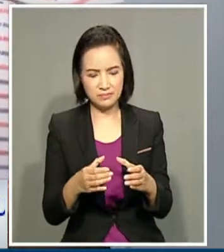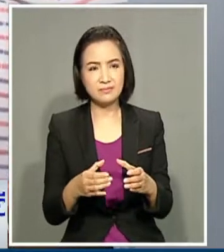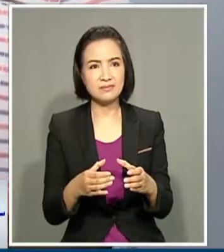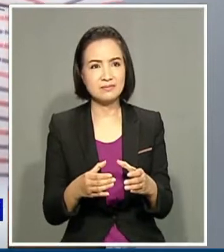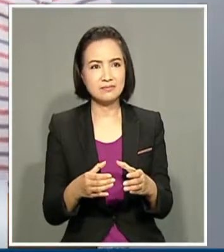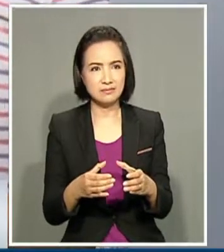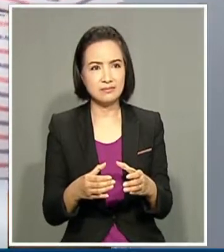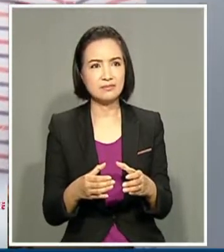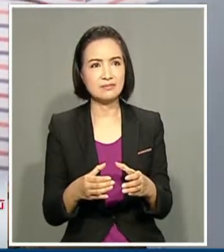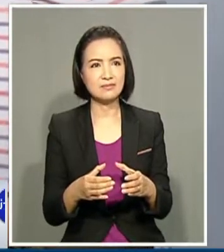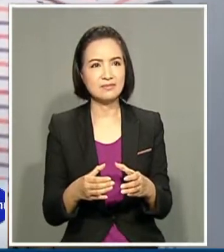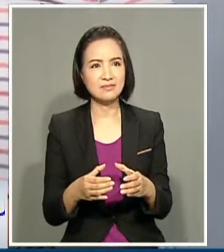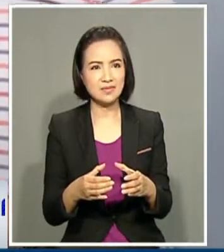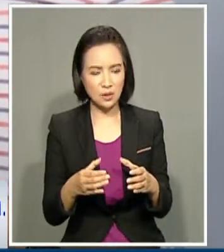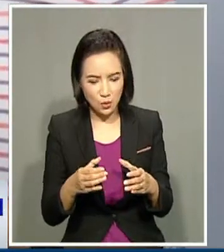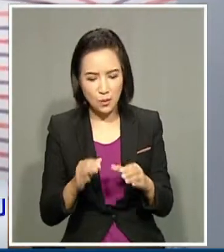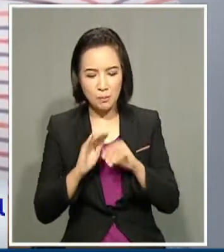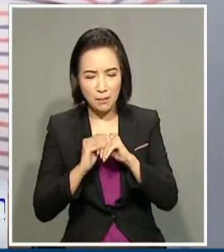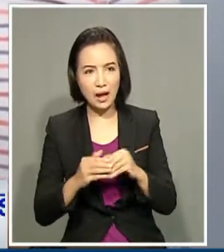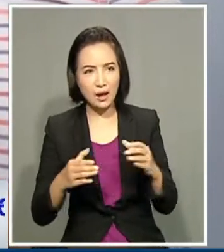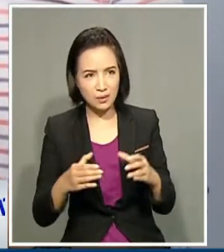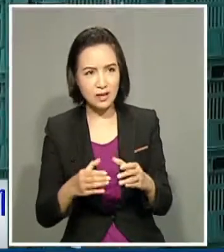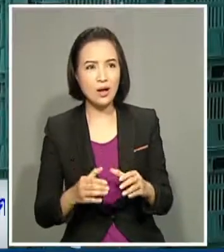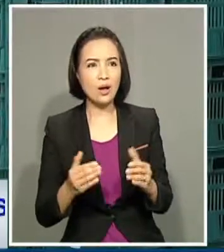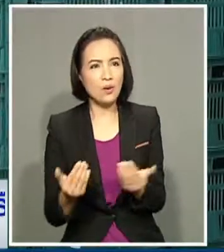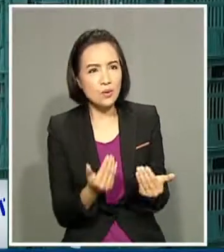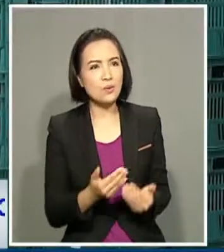ค่ะ ลูกเราก็น่าจะมีโอก